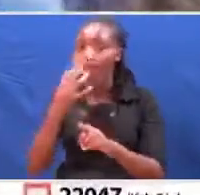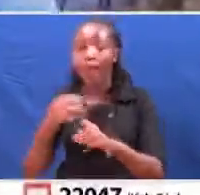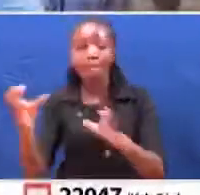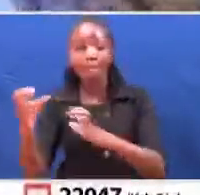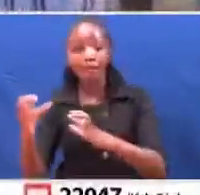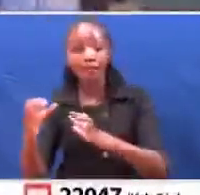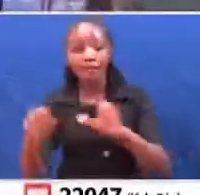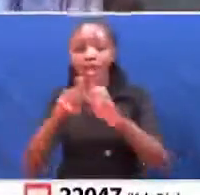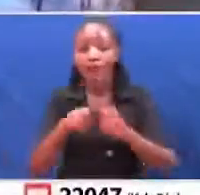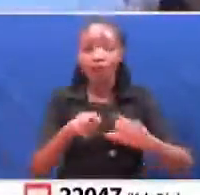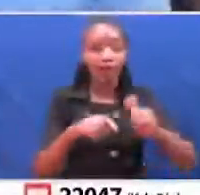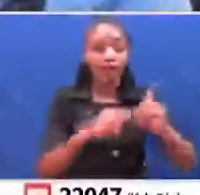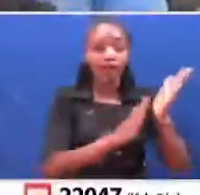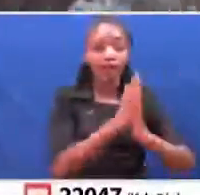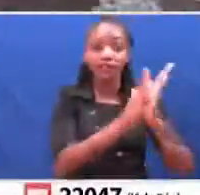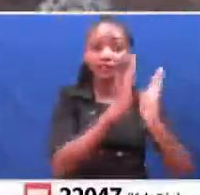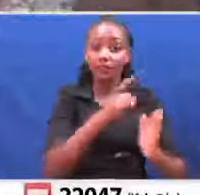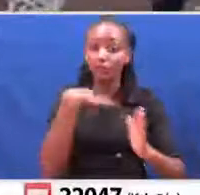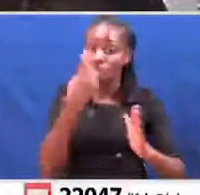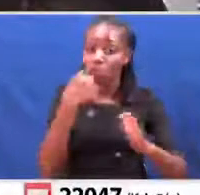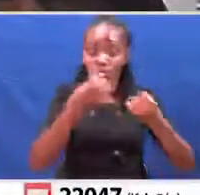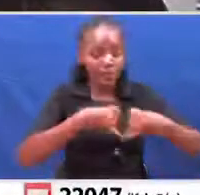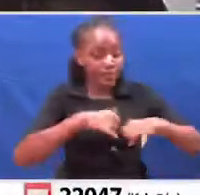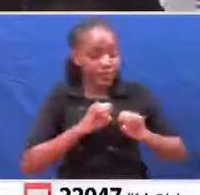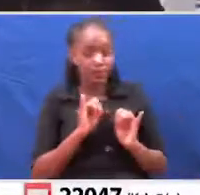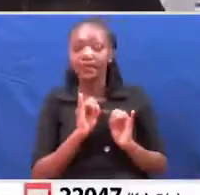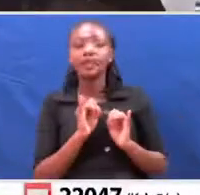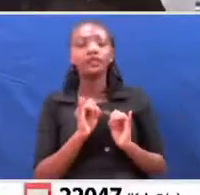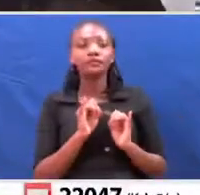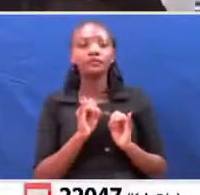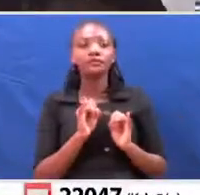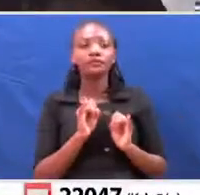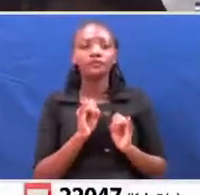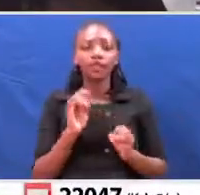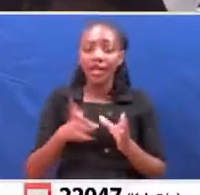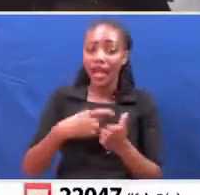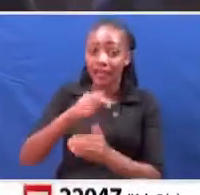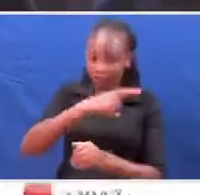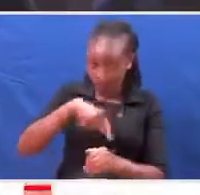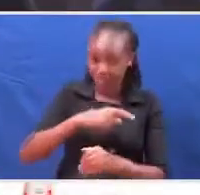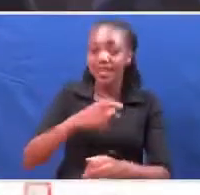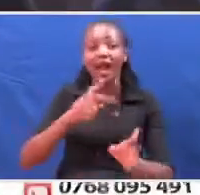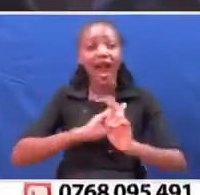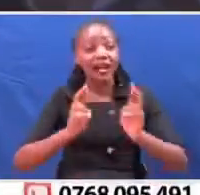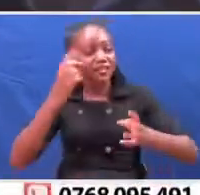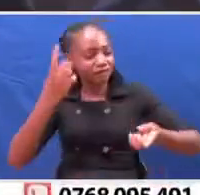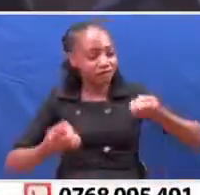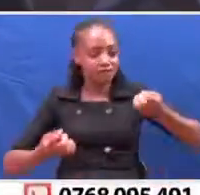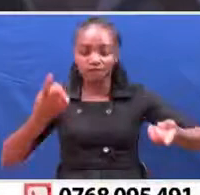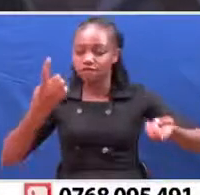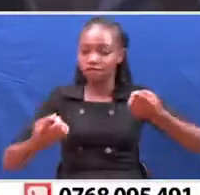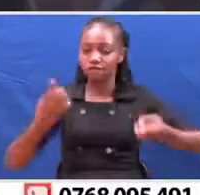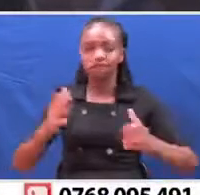and Faisal Abdullah, who is an independent candidate. Na sisi twabebana pale kwa Mlima Hospital